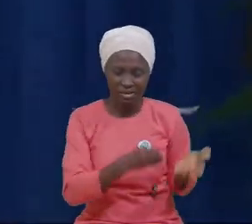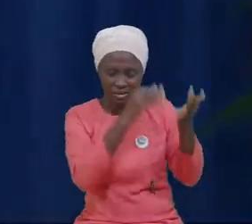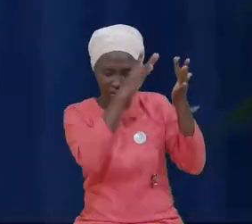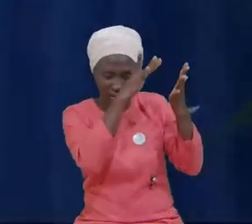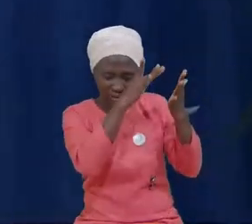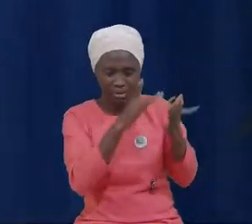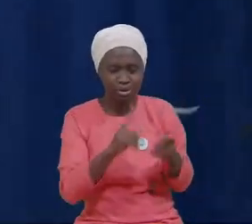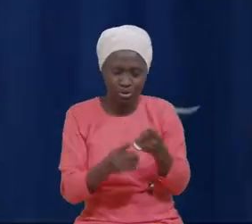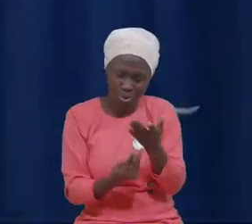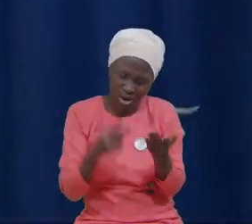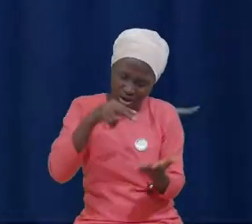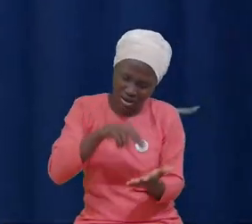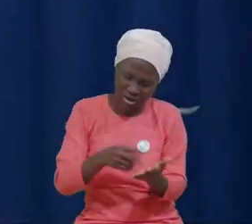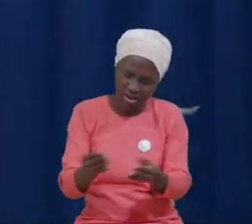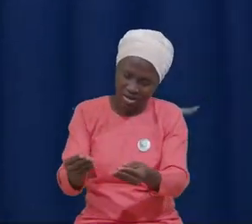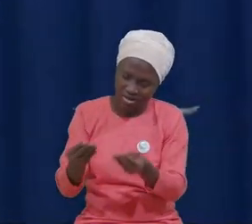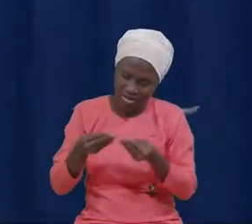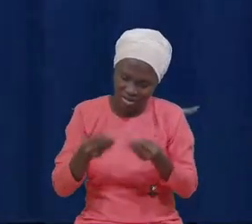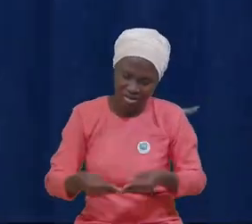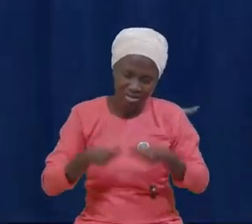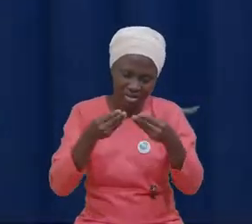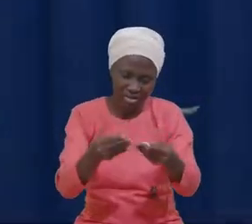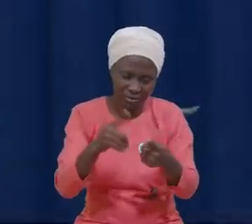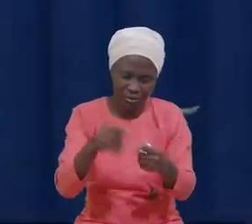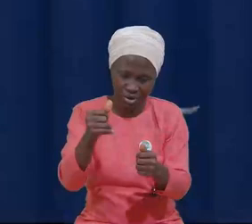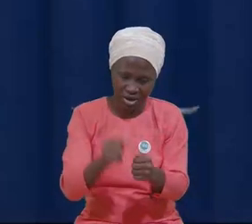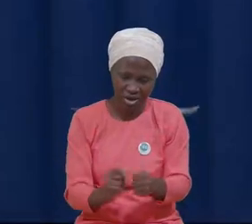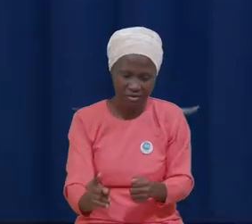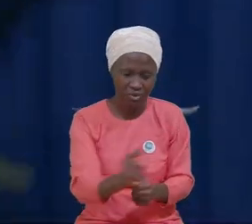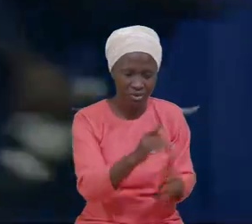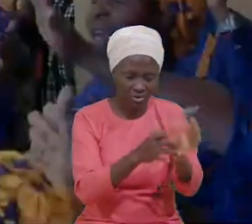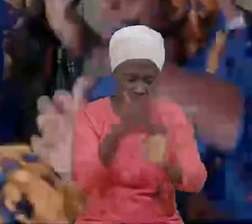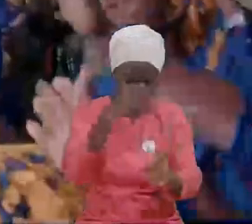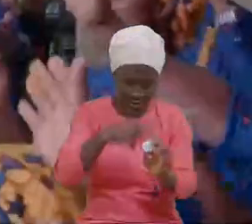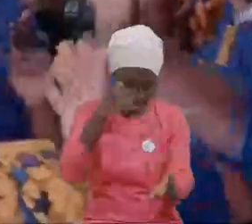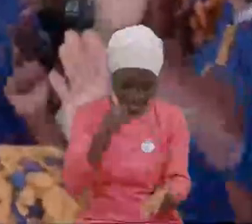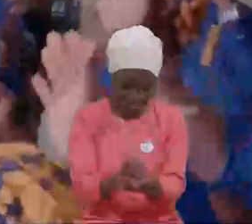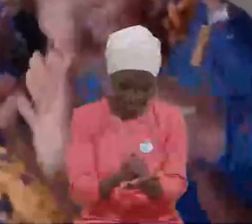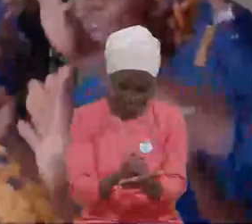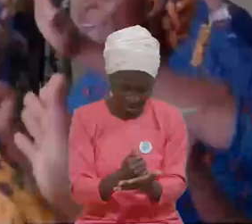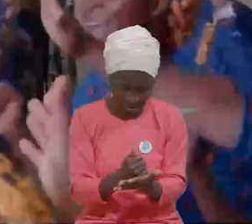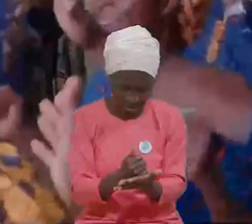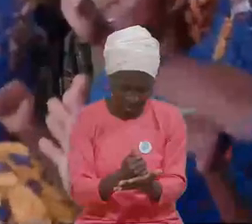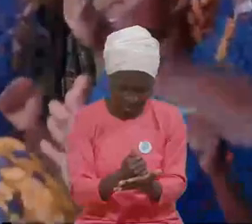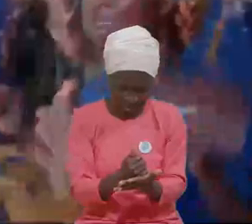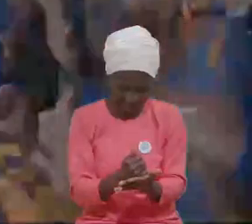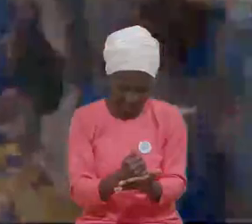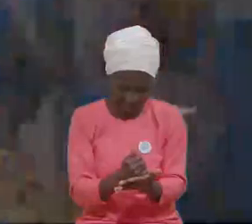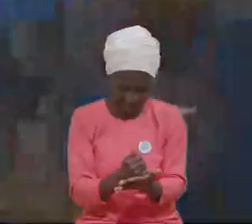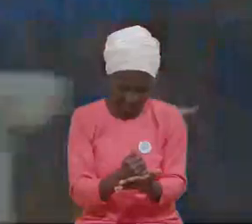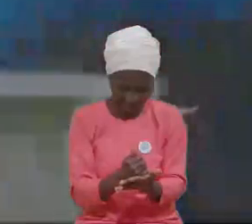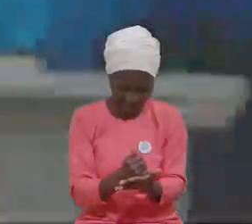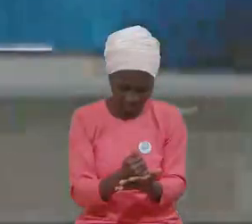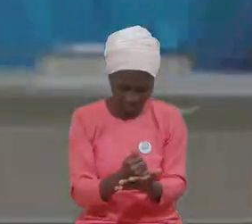l'enthousiasme et l'entête pour se lever, donne à chacun au nom de Jésus.